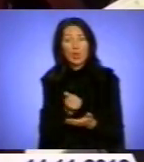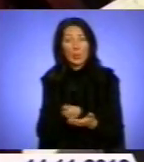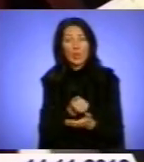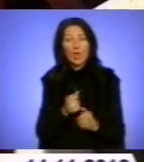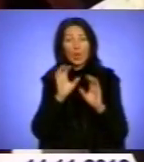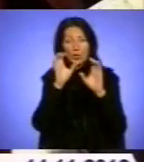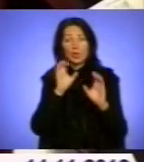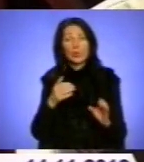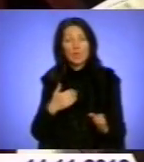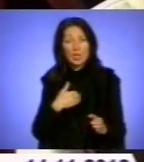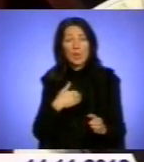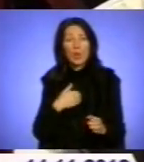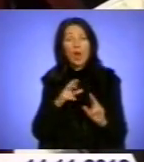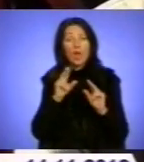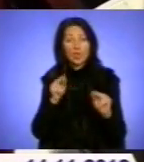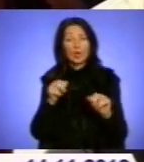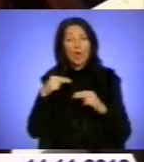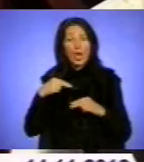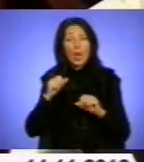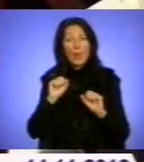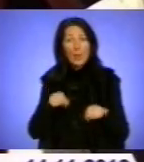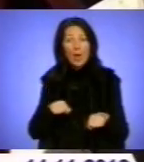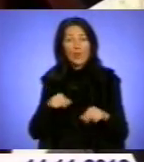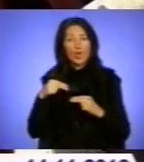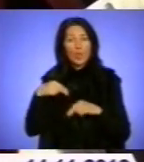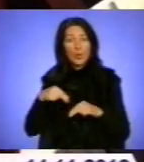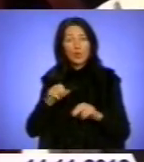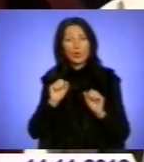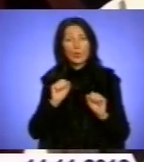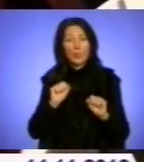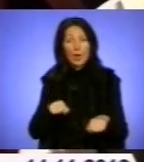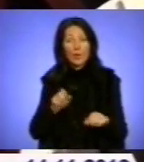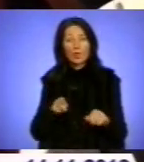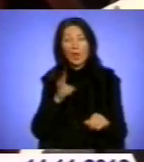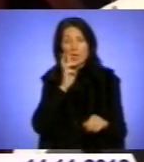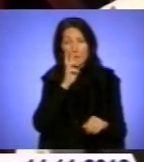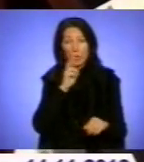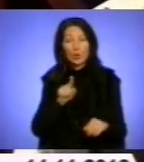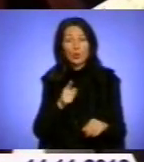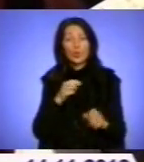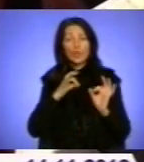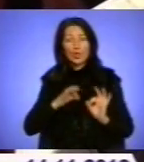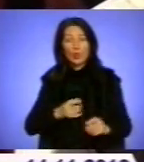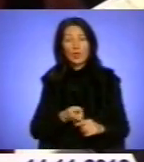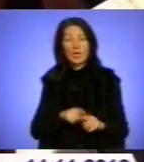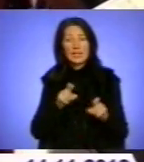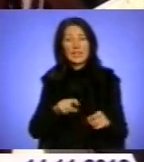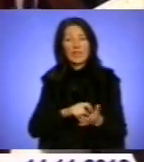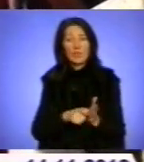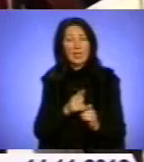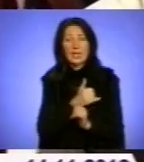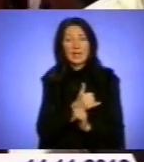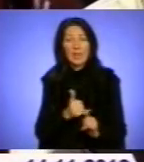гарантує право на працю і право на зароблене. Чому ж чиновники, які сидять в кабінеті, не